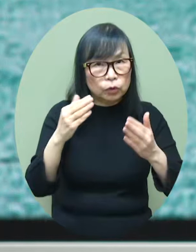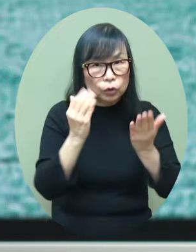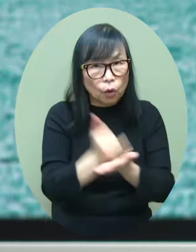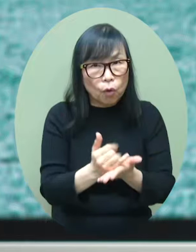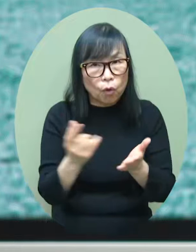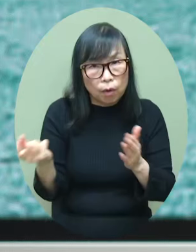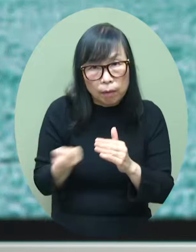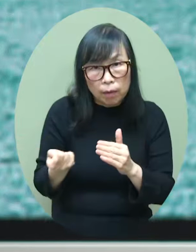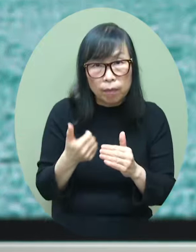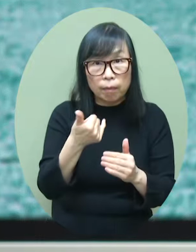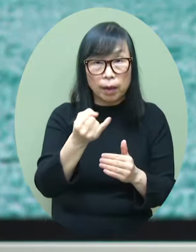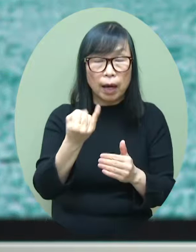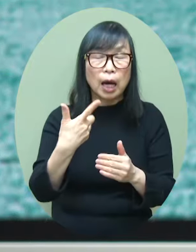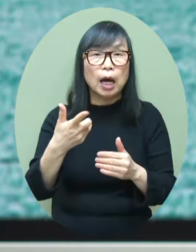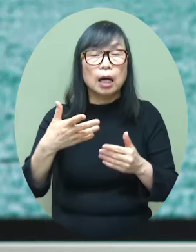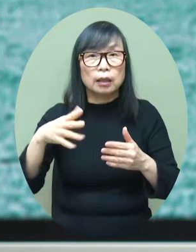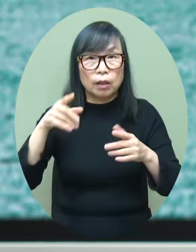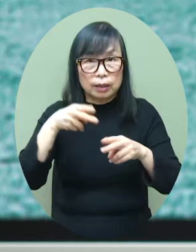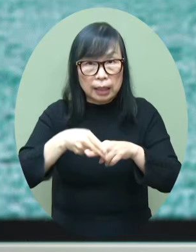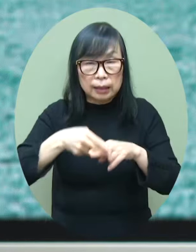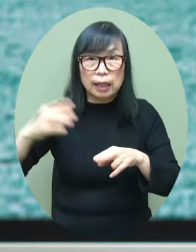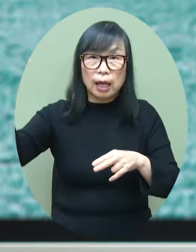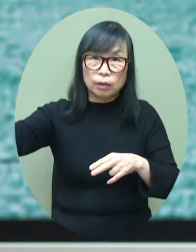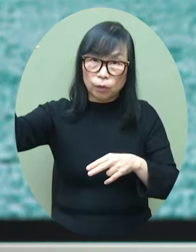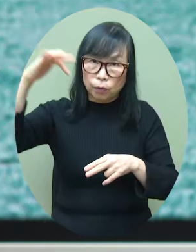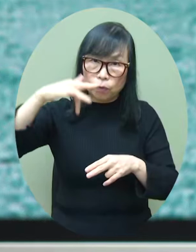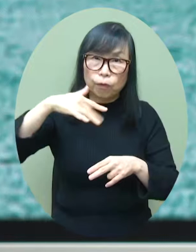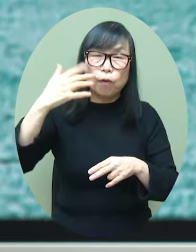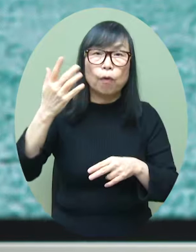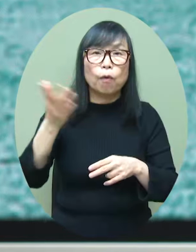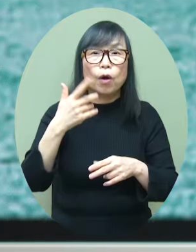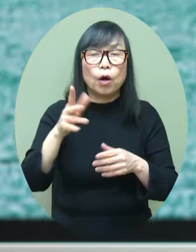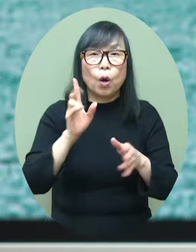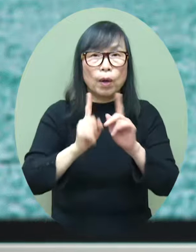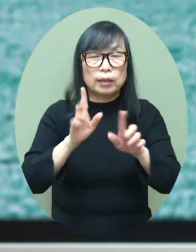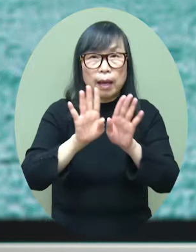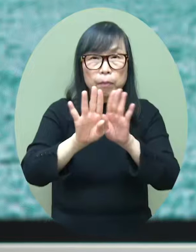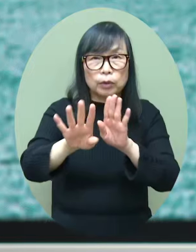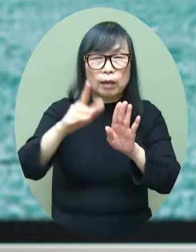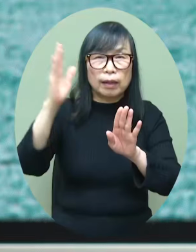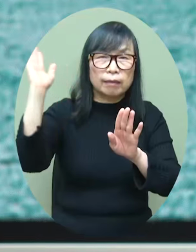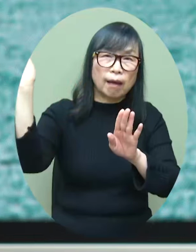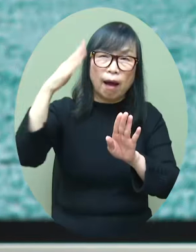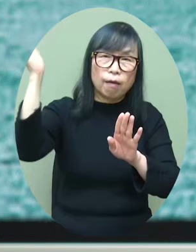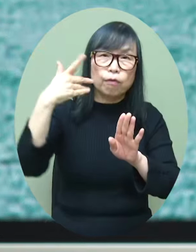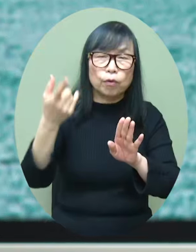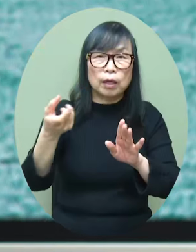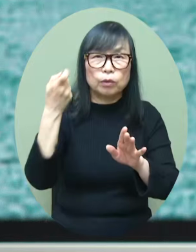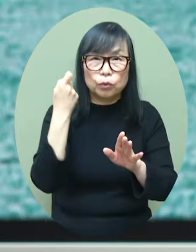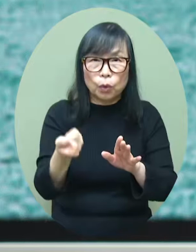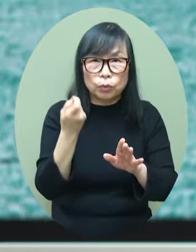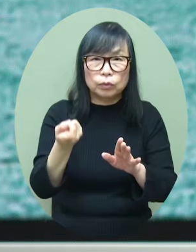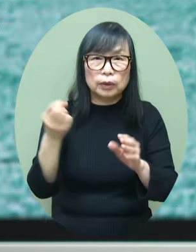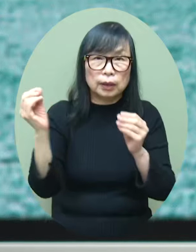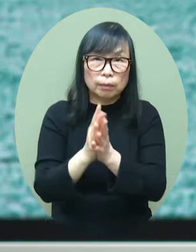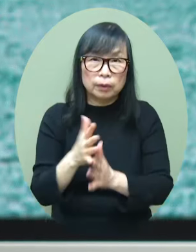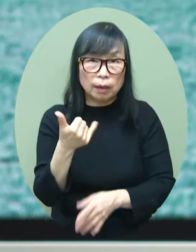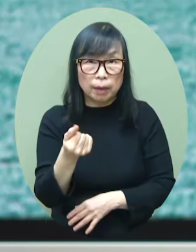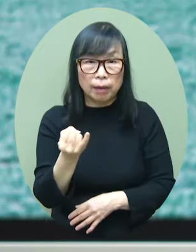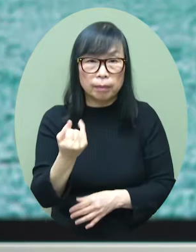其實間餐廳本身嘅通風系統係咪有啲問題，或者係門口係特別大風引致到容易啲受感染咧？唔該。